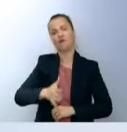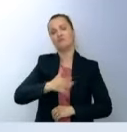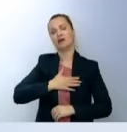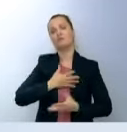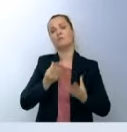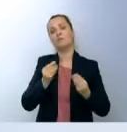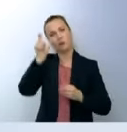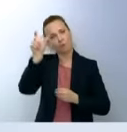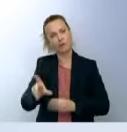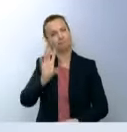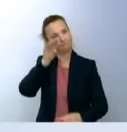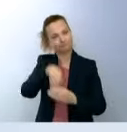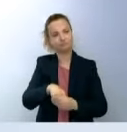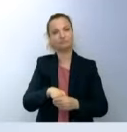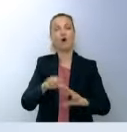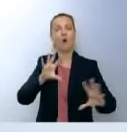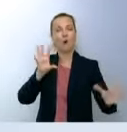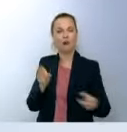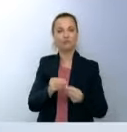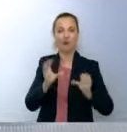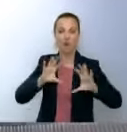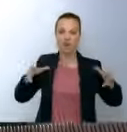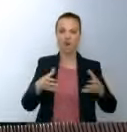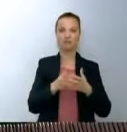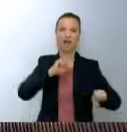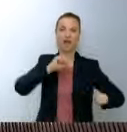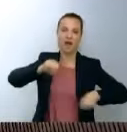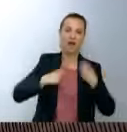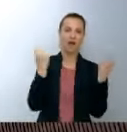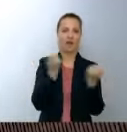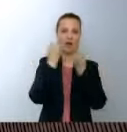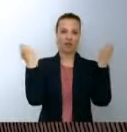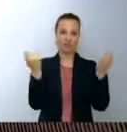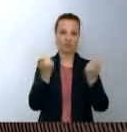συμμετοχή του σε αυτή την εθνική προσπάθεια ευχαριστώ πολύ